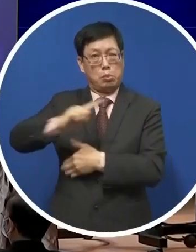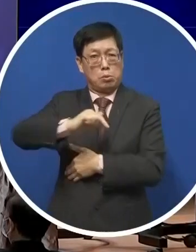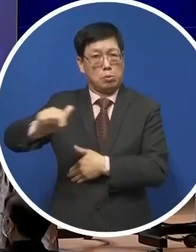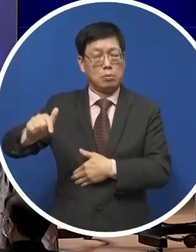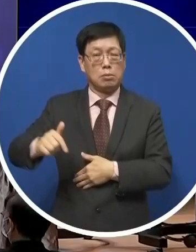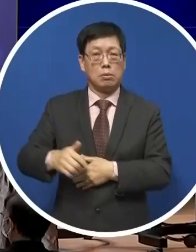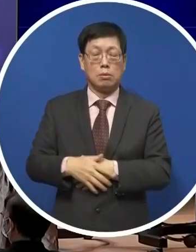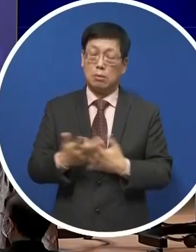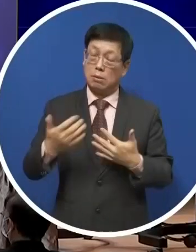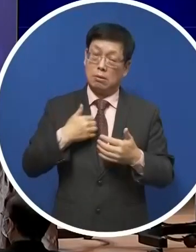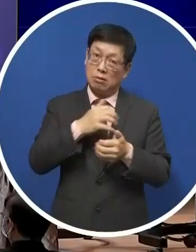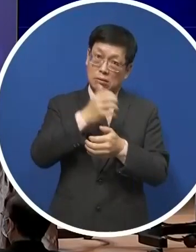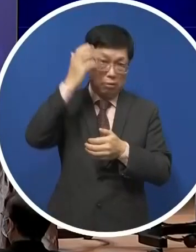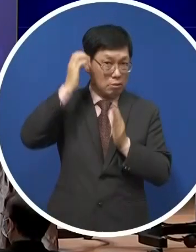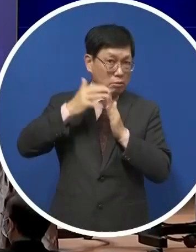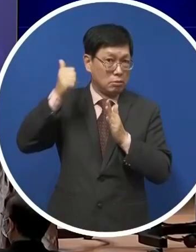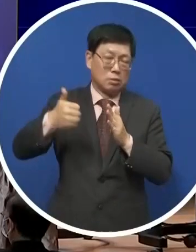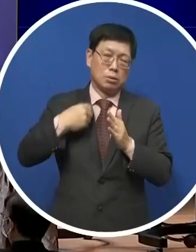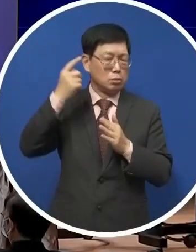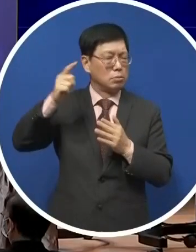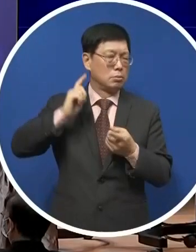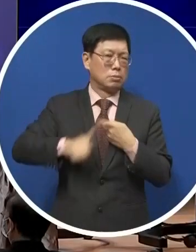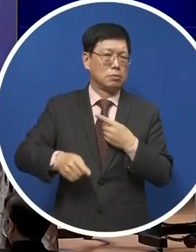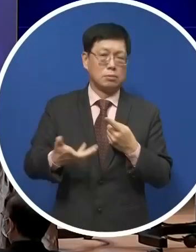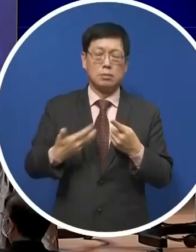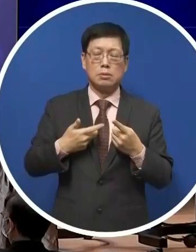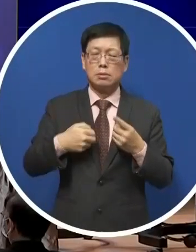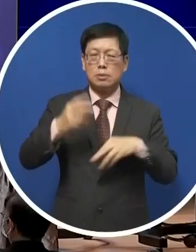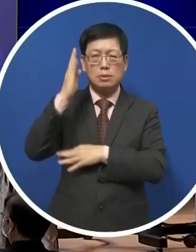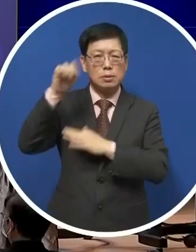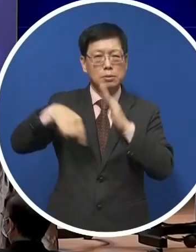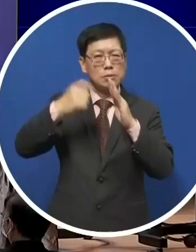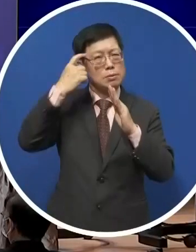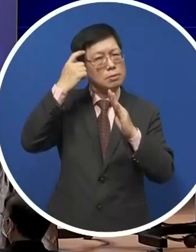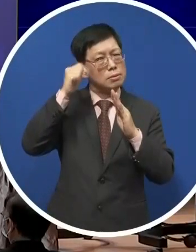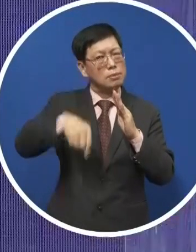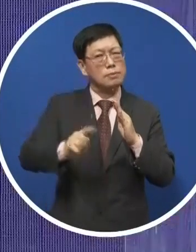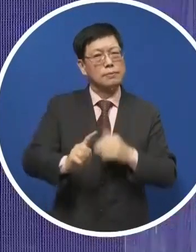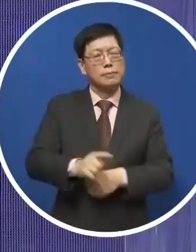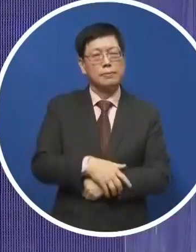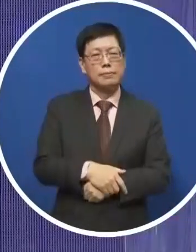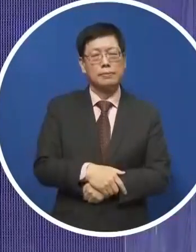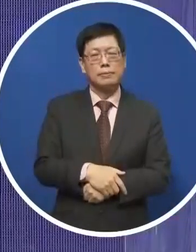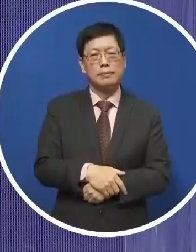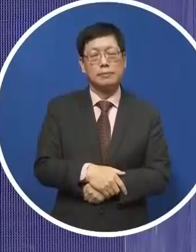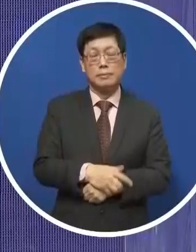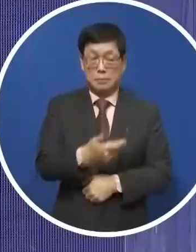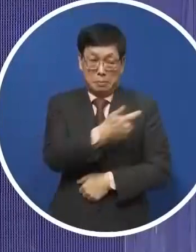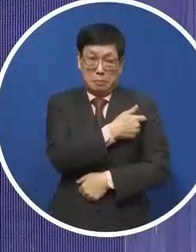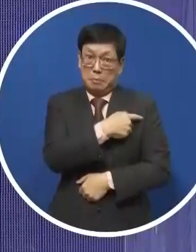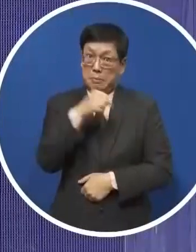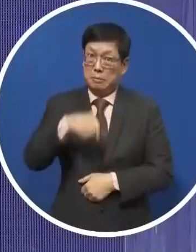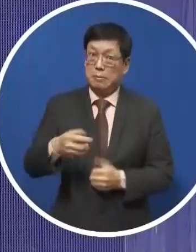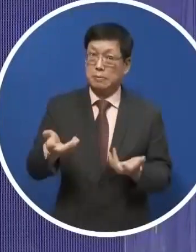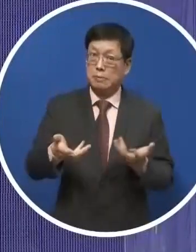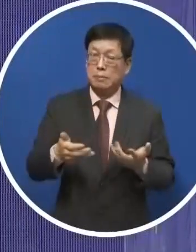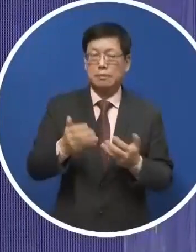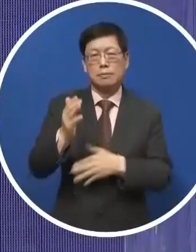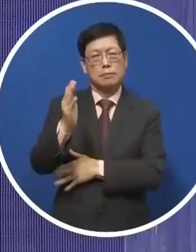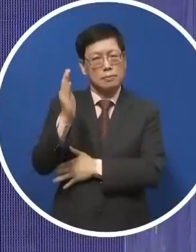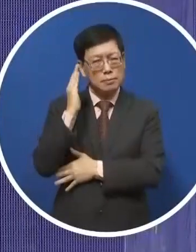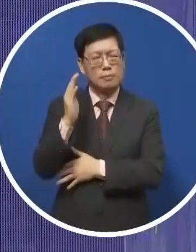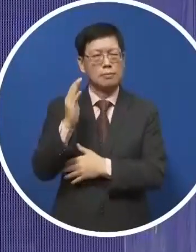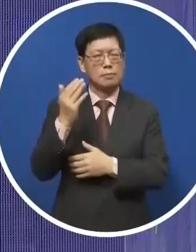那柯文哲说他不接受这样的说法，那请问政院怎么看？ 对于疫苗的部分政府